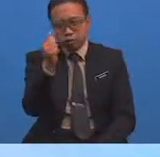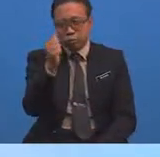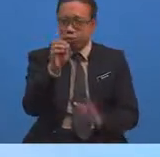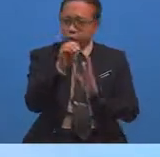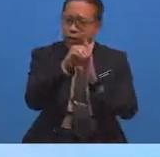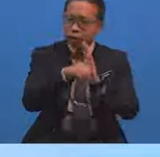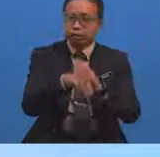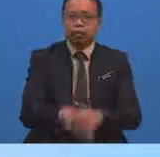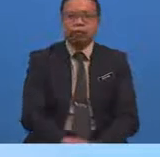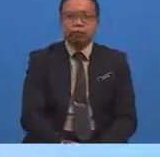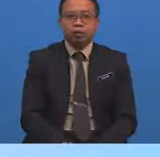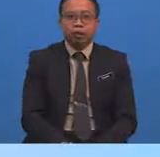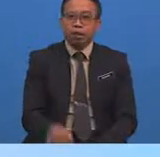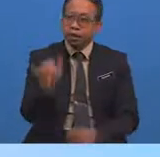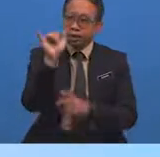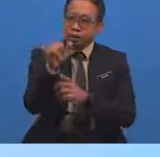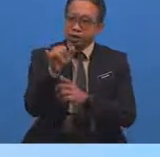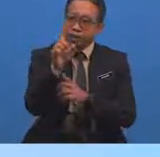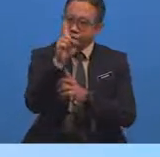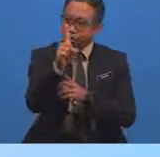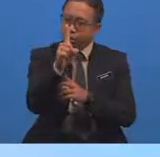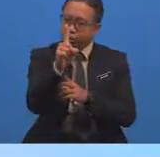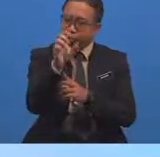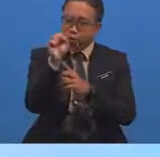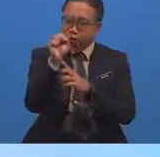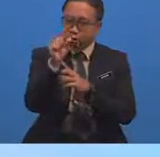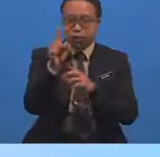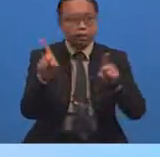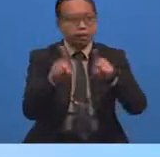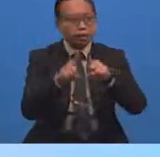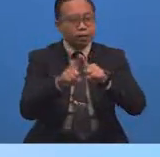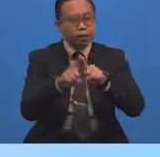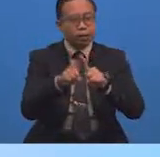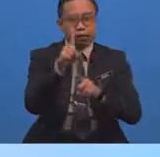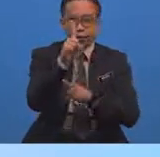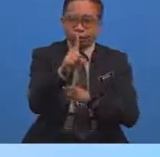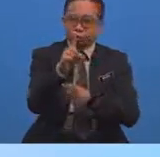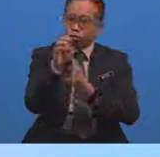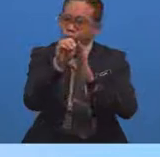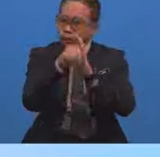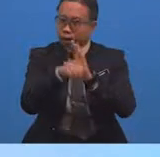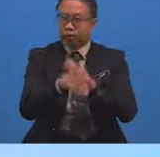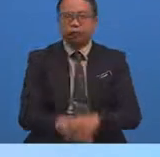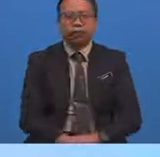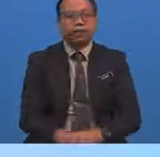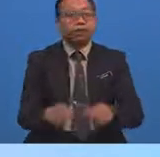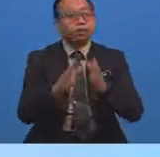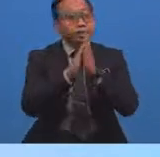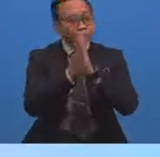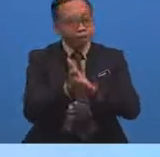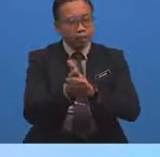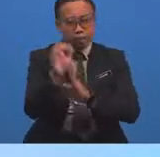Mini Iya satu sendatan bersamaan satu nih jadi